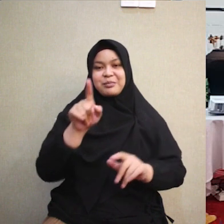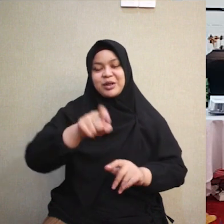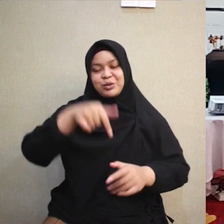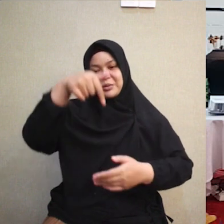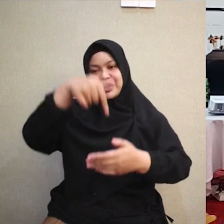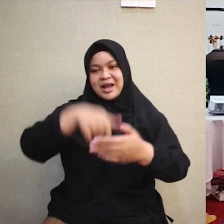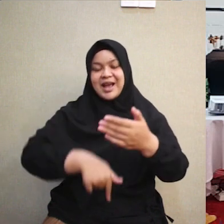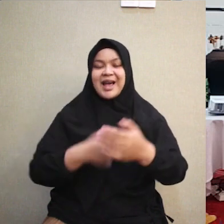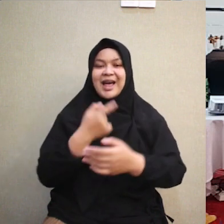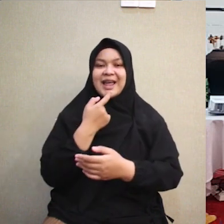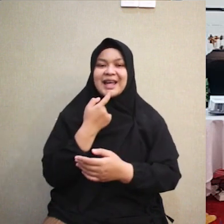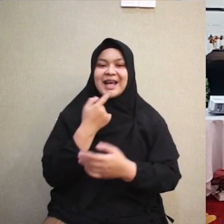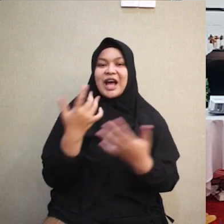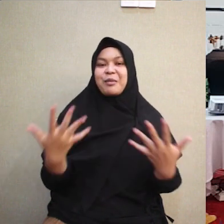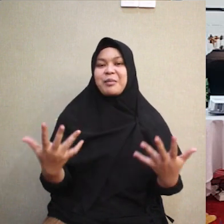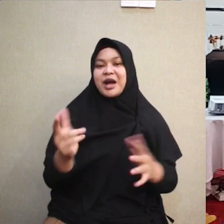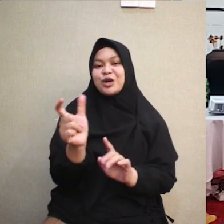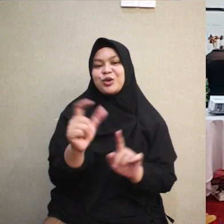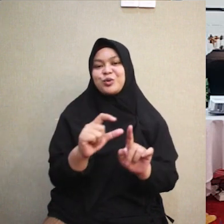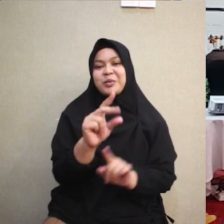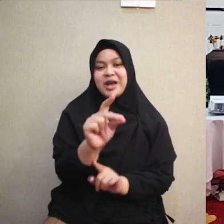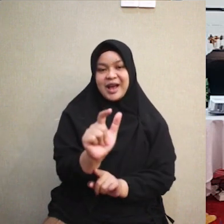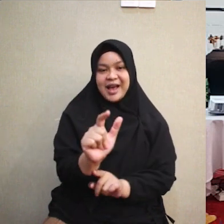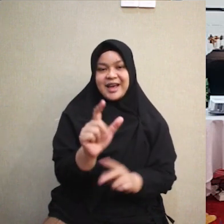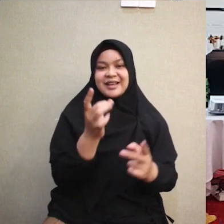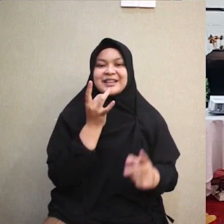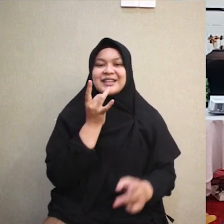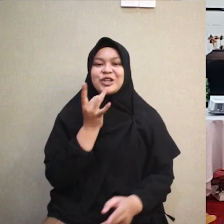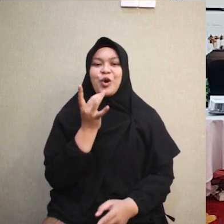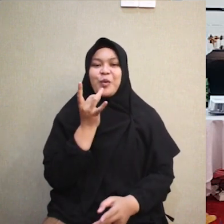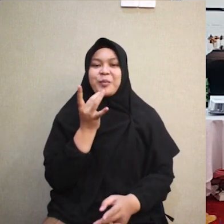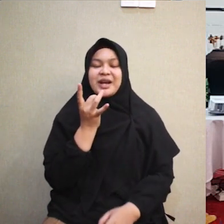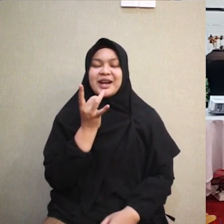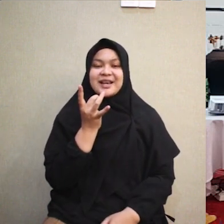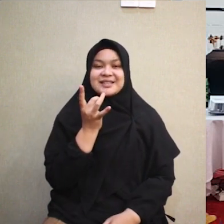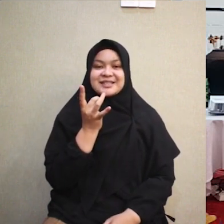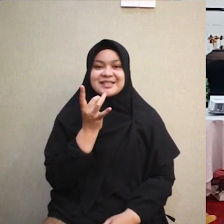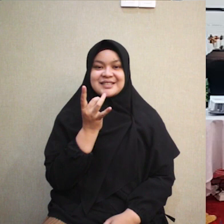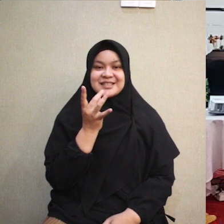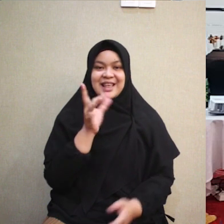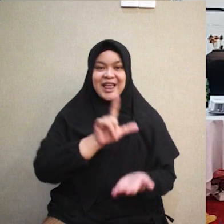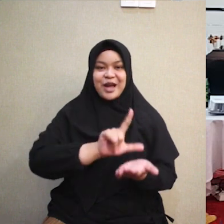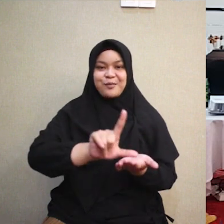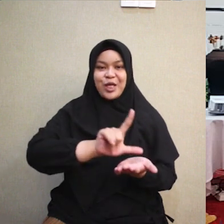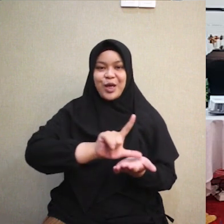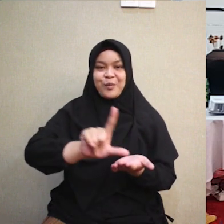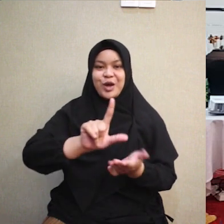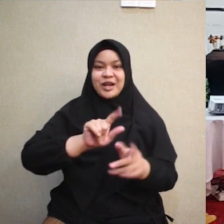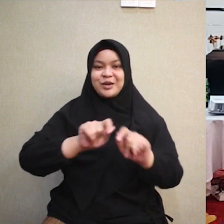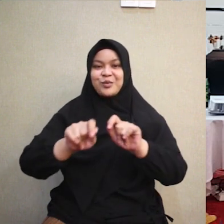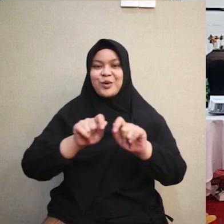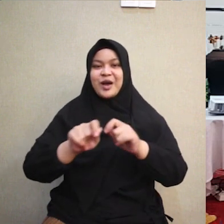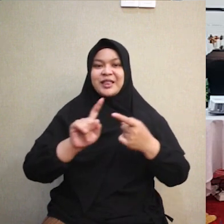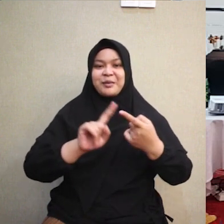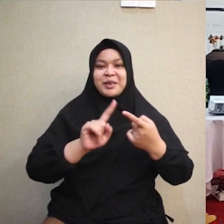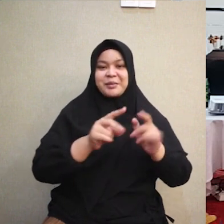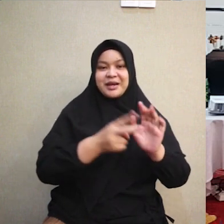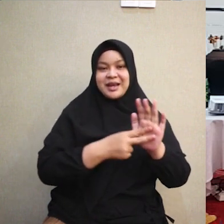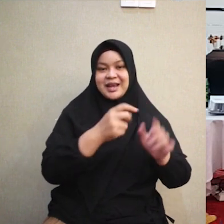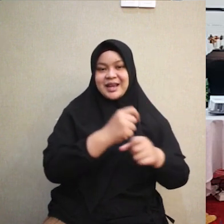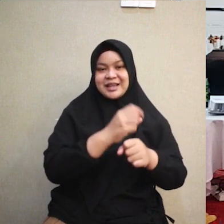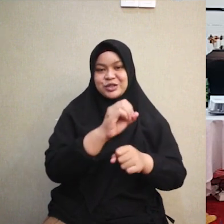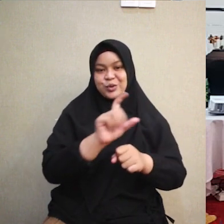diperdalam terkait dengan upr kemudian rekomendasi apa namanya laporan-laporan yang dibuat oleh teman-teman ngo